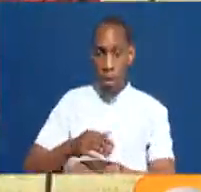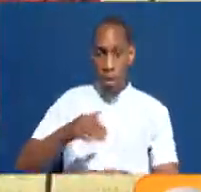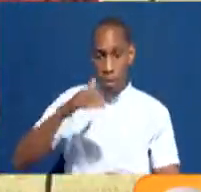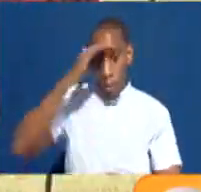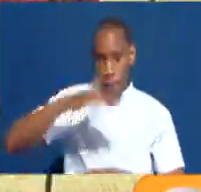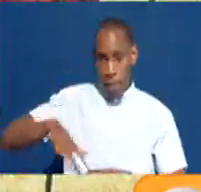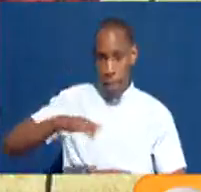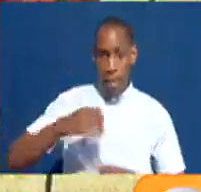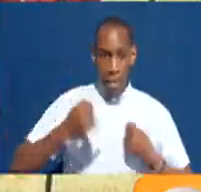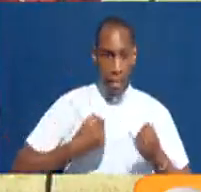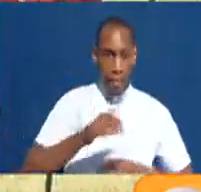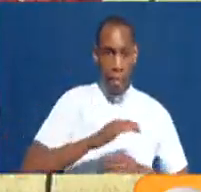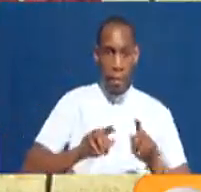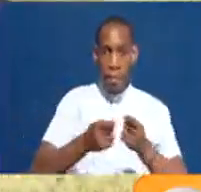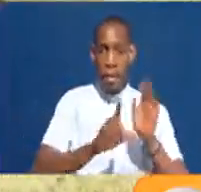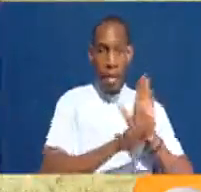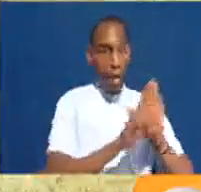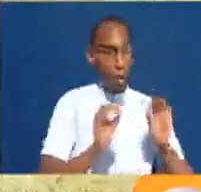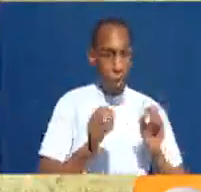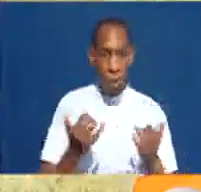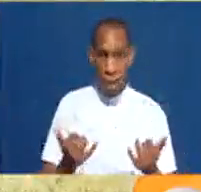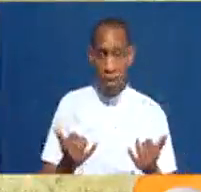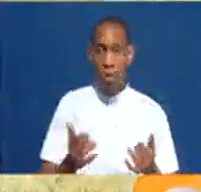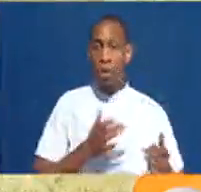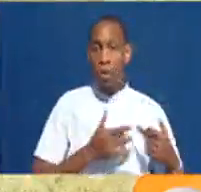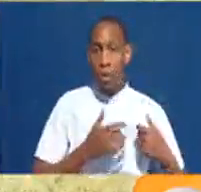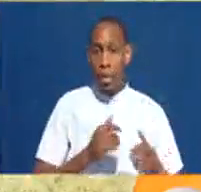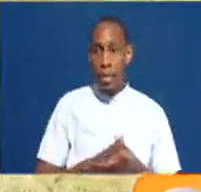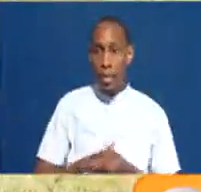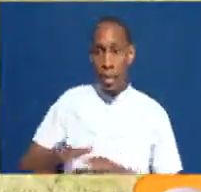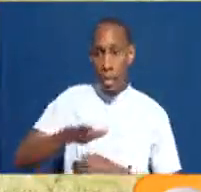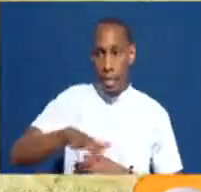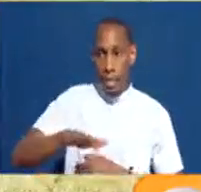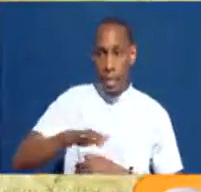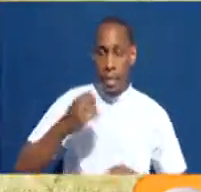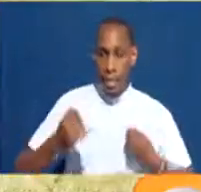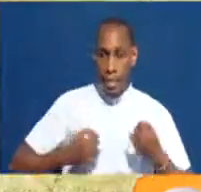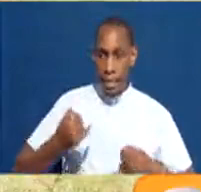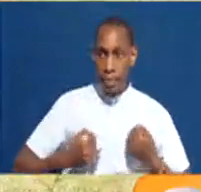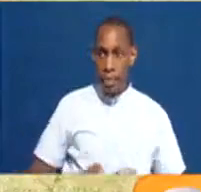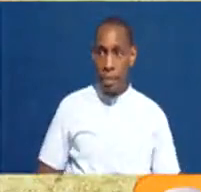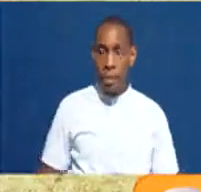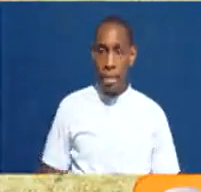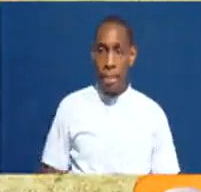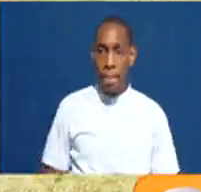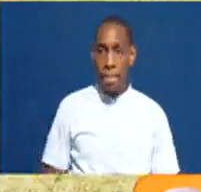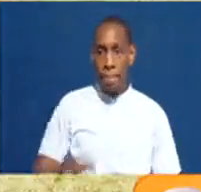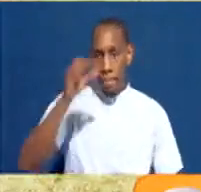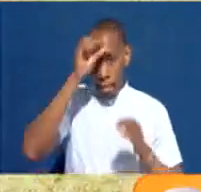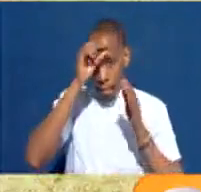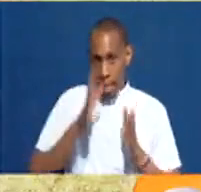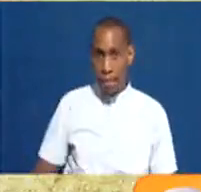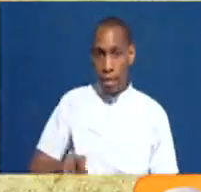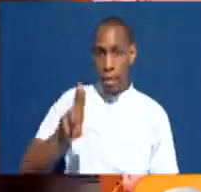sehemu za burudani dhidi ya kukiuka sheria zilizoko kuhusiana na sehemu hizo za burudani. Gavana wa